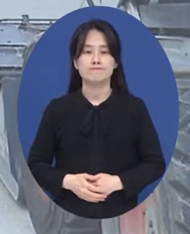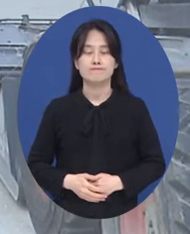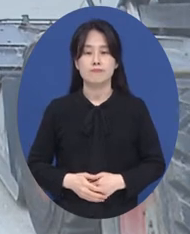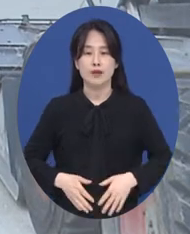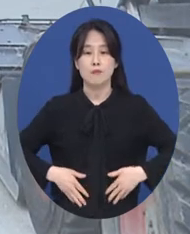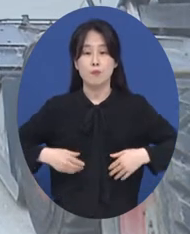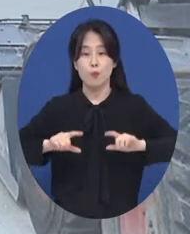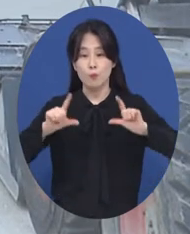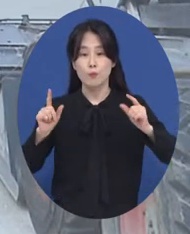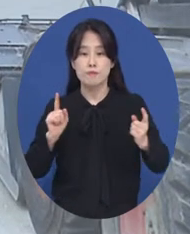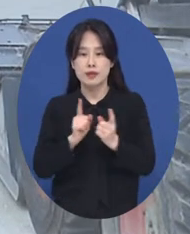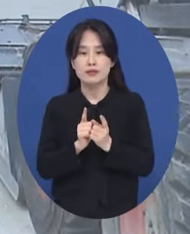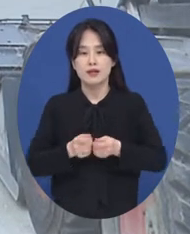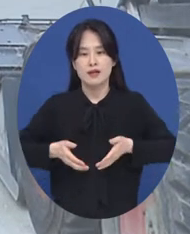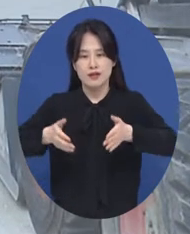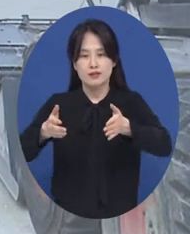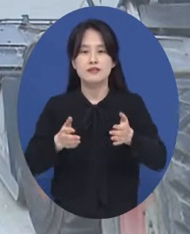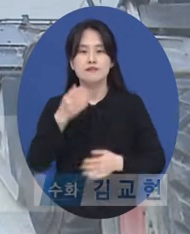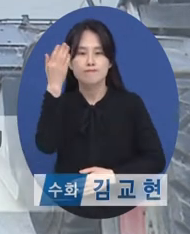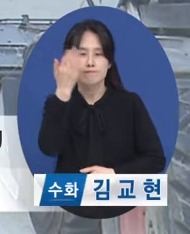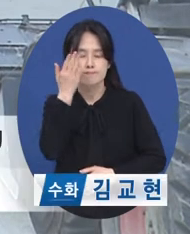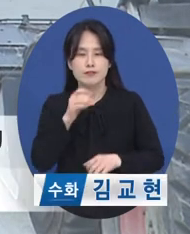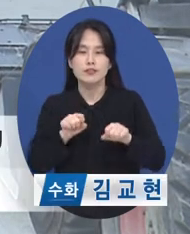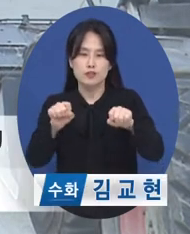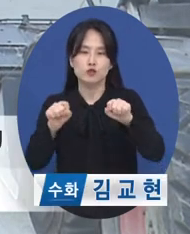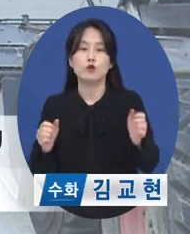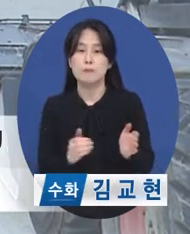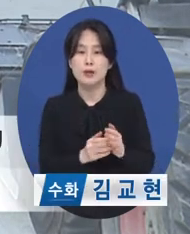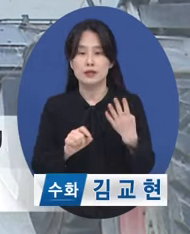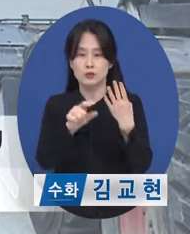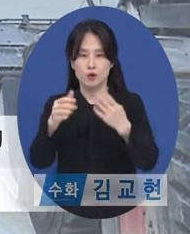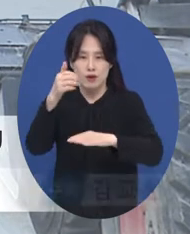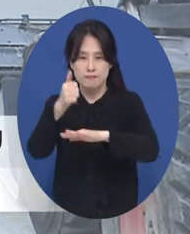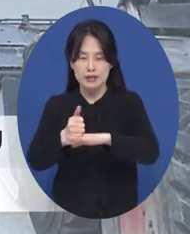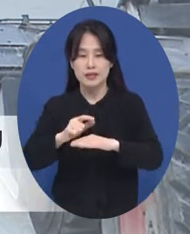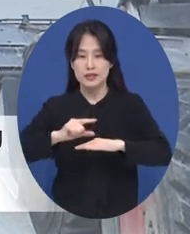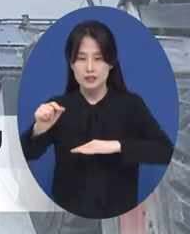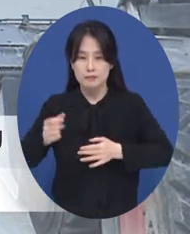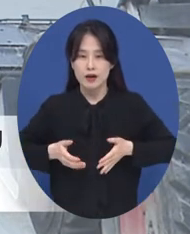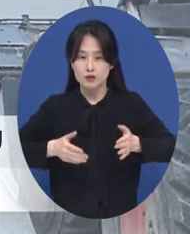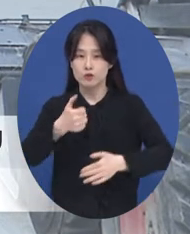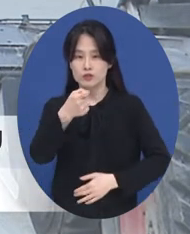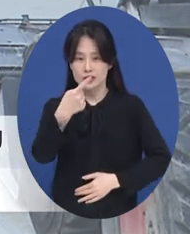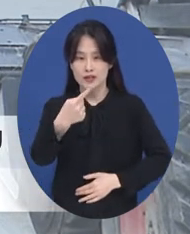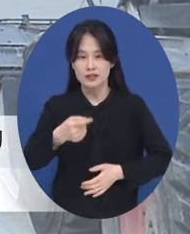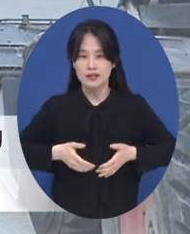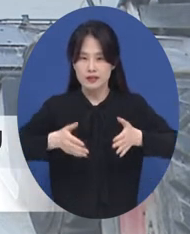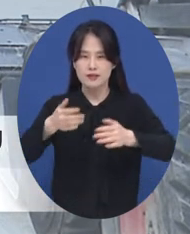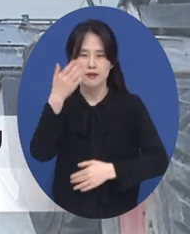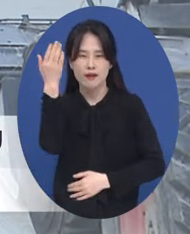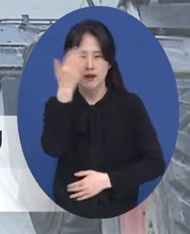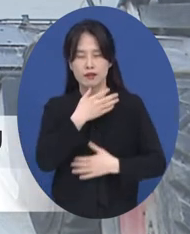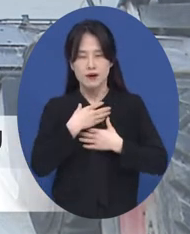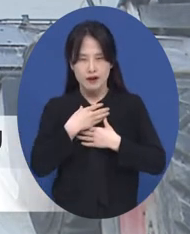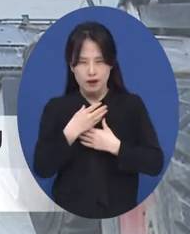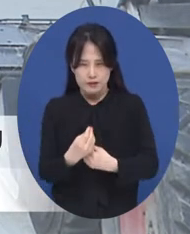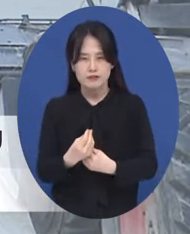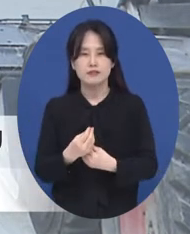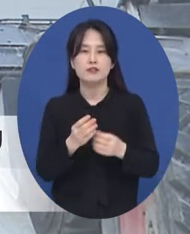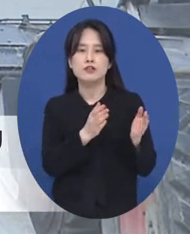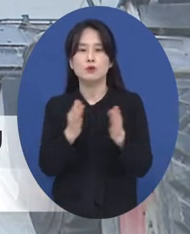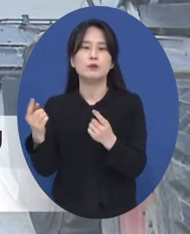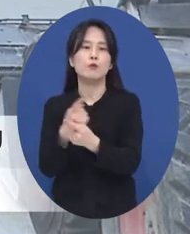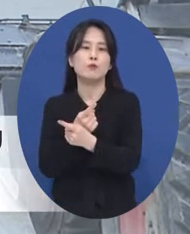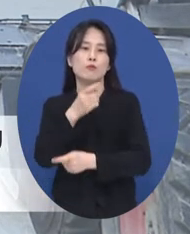경기도가 봄철을 맞아 도로를 청소 했습니다 4월말까지 지방도 51개 노선을 깨끗하고 안전하게 정비하는